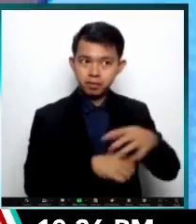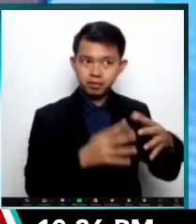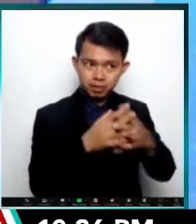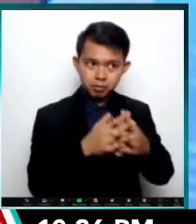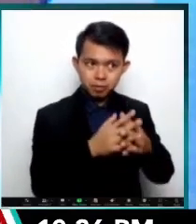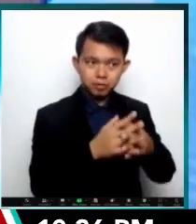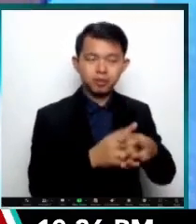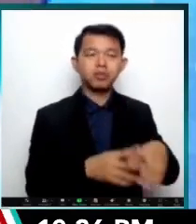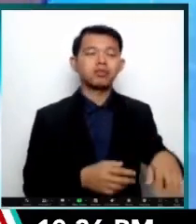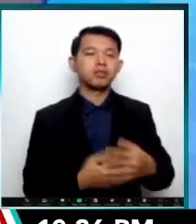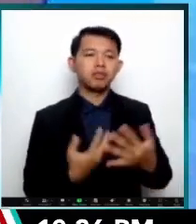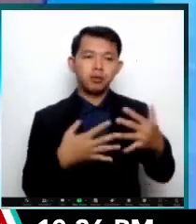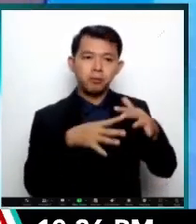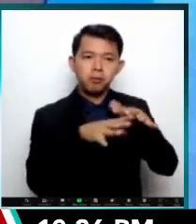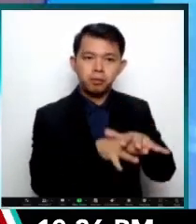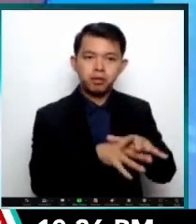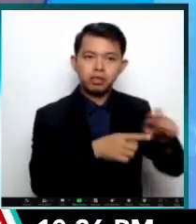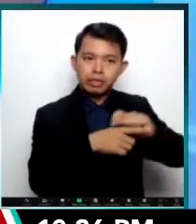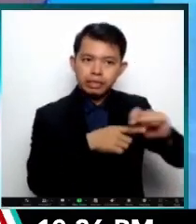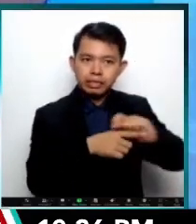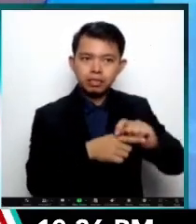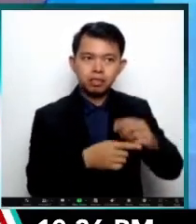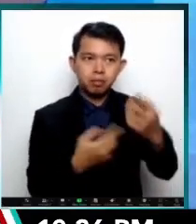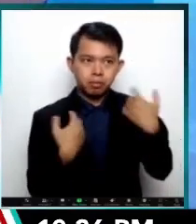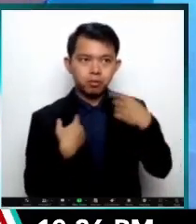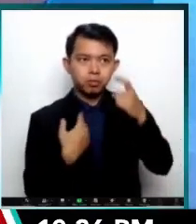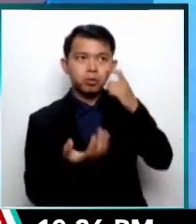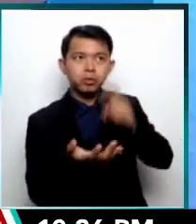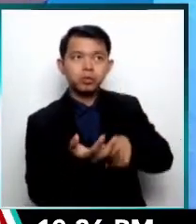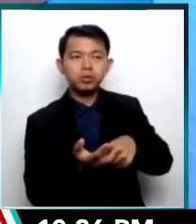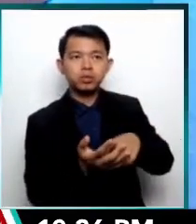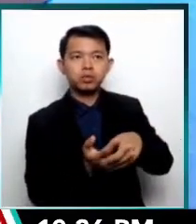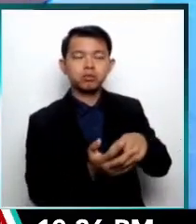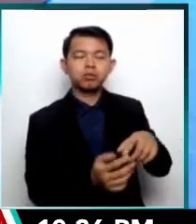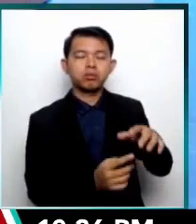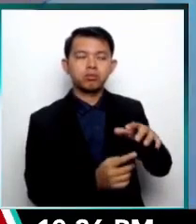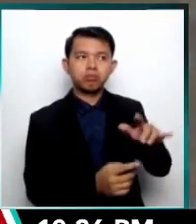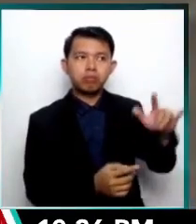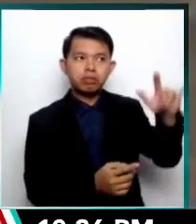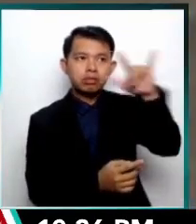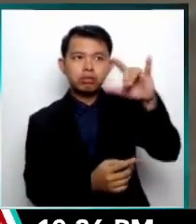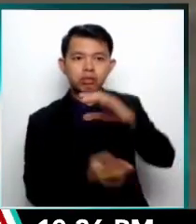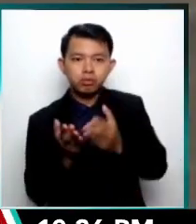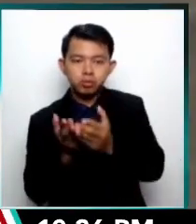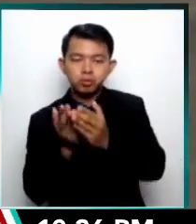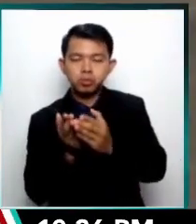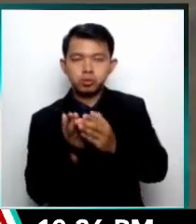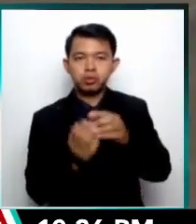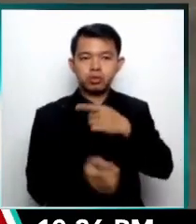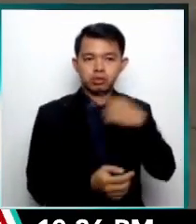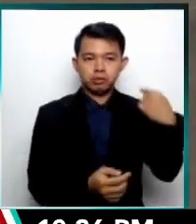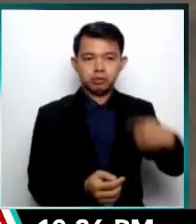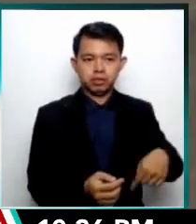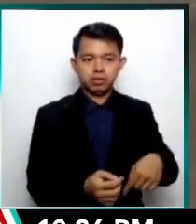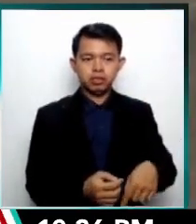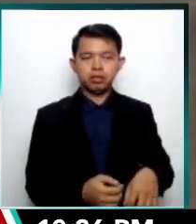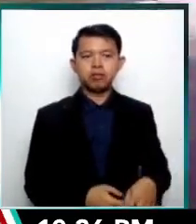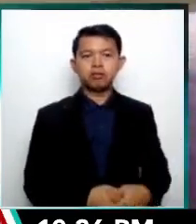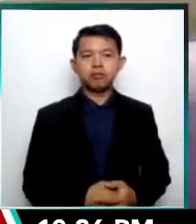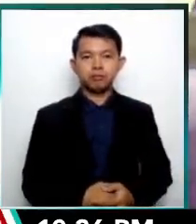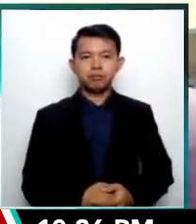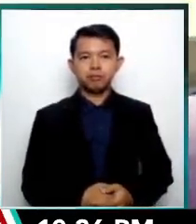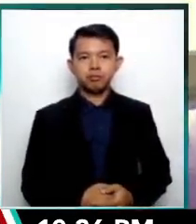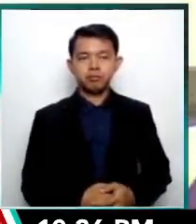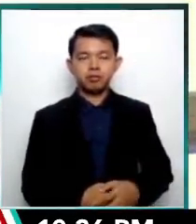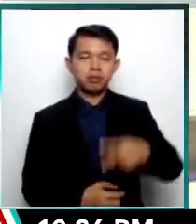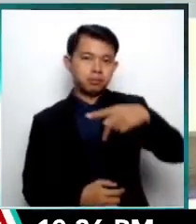sasakyang pandagat na panghimpapawid ng China. Nagsilbing eye in the sky ang P-8 Poseidon surveillance aircraft